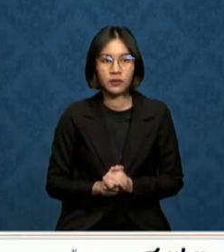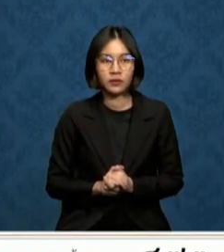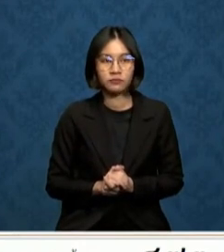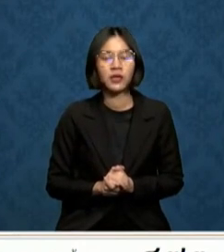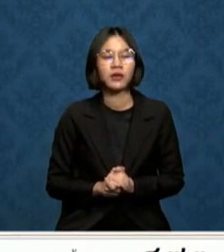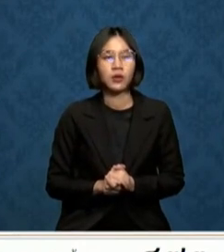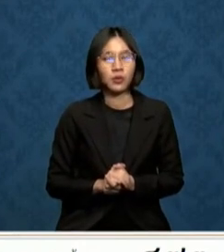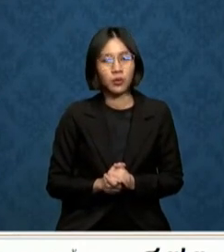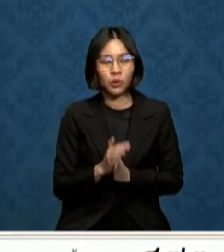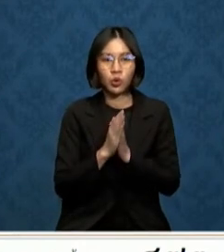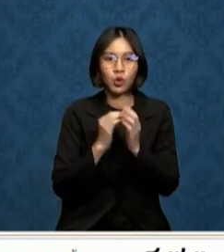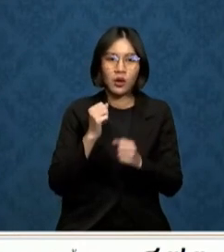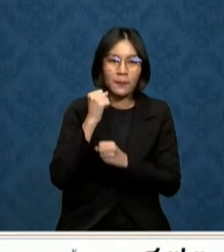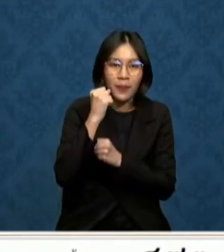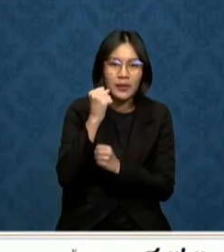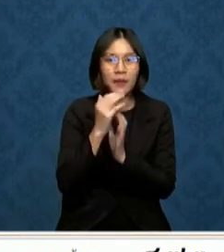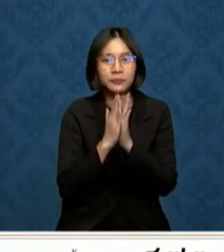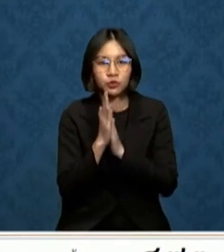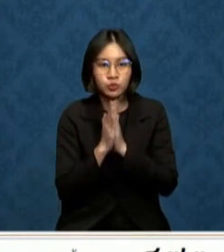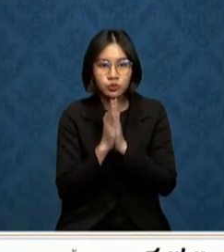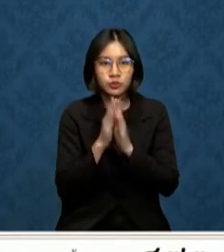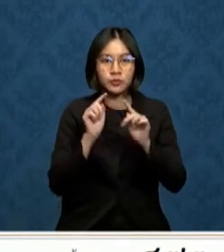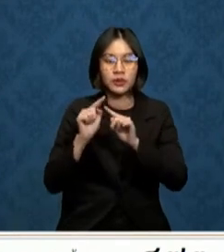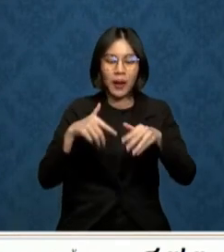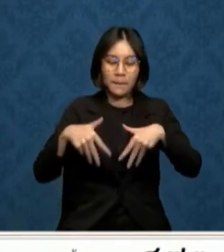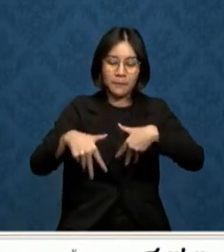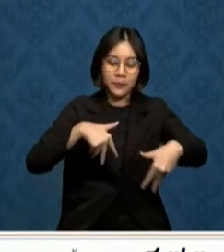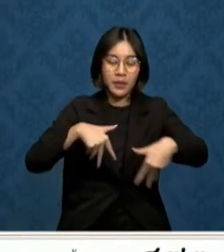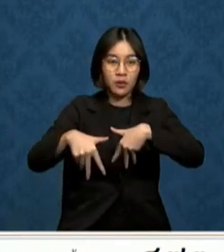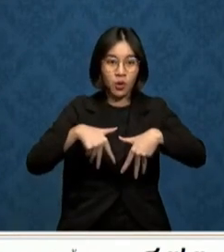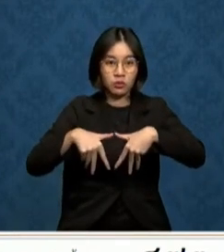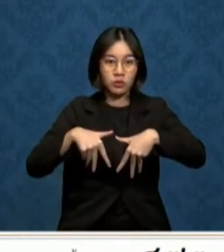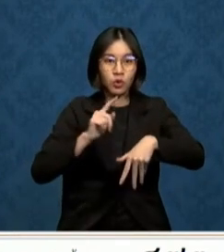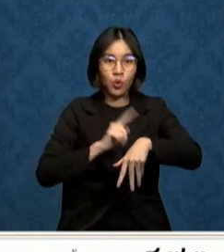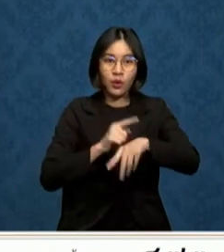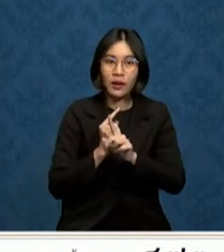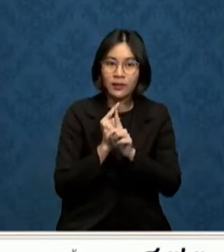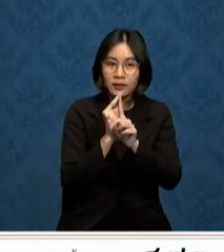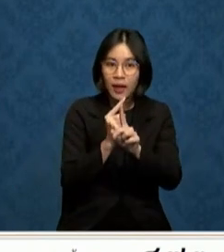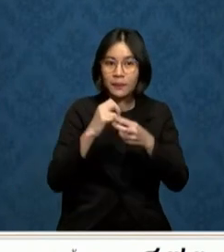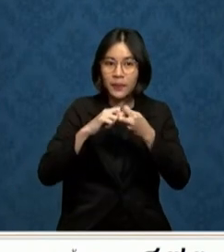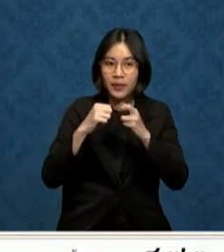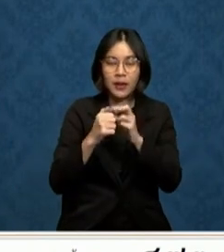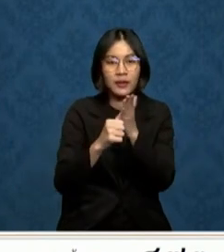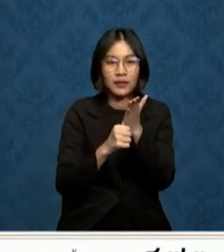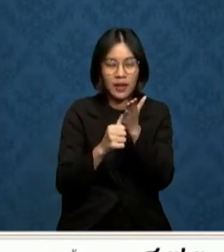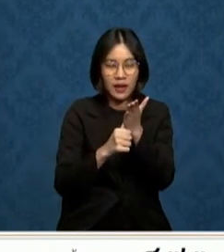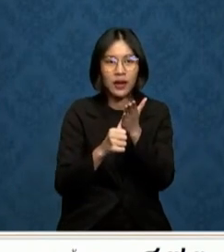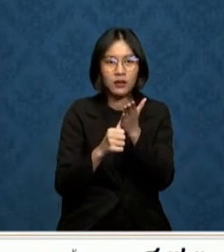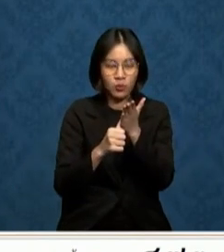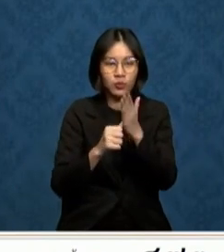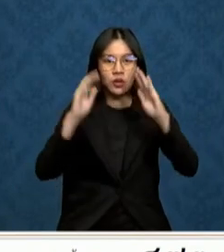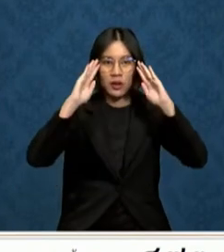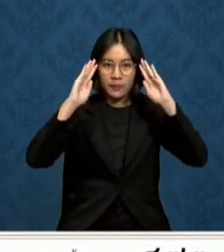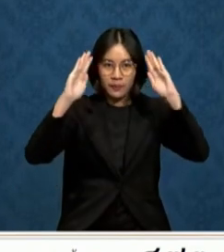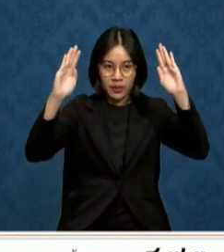ตรงนี้มาพี่น้องประชาชนตลอดระยะเวลาของการติดตามการแก้ปัญหาเนี่ยเป็นบทเรียนสำ